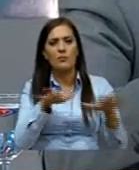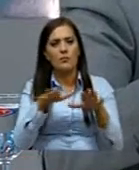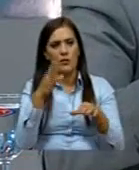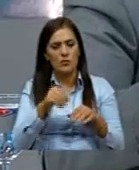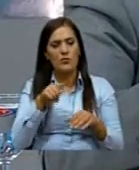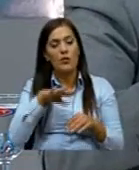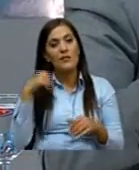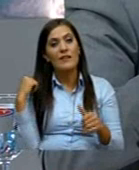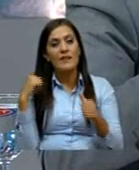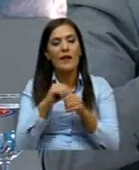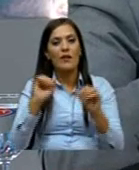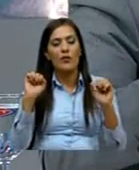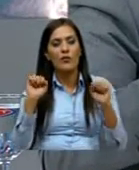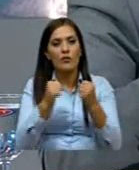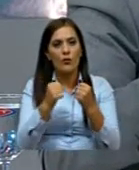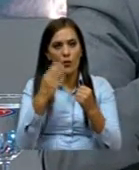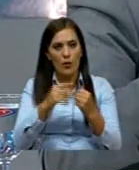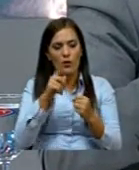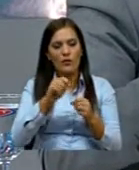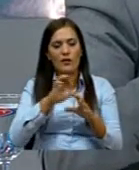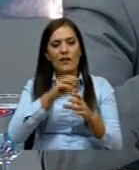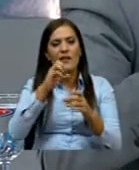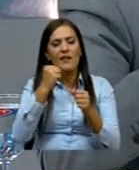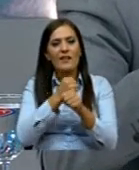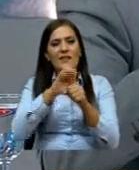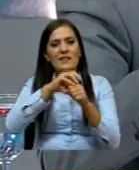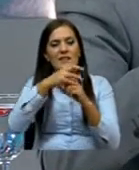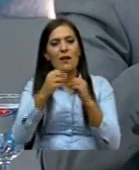Peki, o da tekrar donduğunda kristallaşacak.